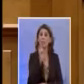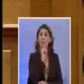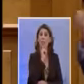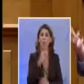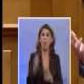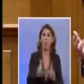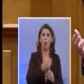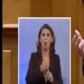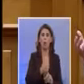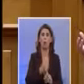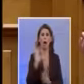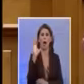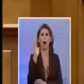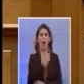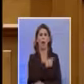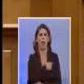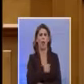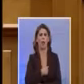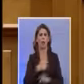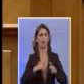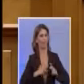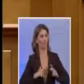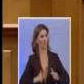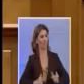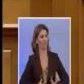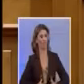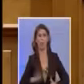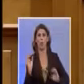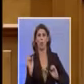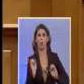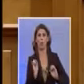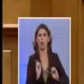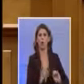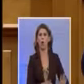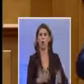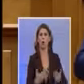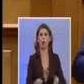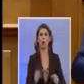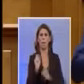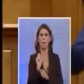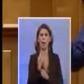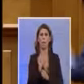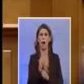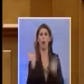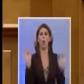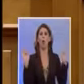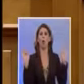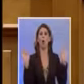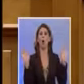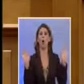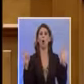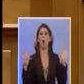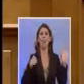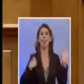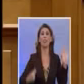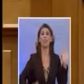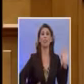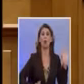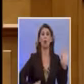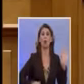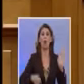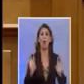και τους καναλάρχες ευχαριστημένους, χαρίζοντάς τους το δικαίωμα να εκπέμπουν δωρεάν στο δημόσιο φάσμα των